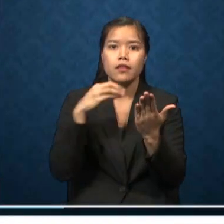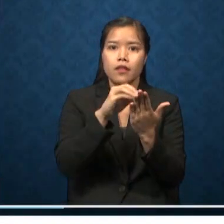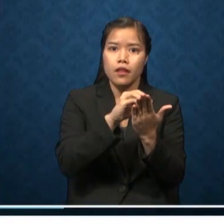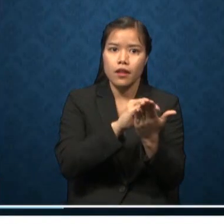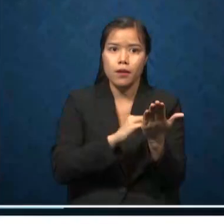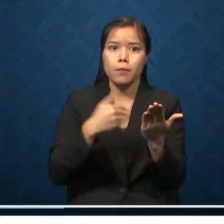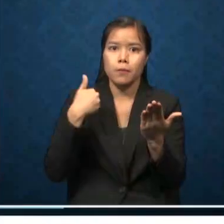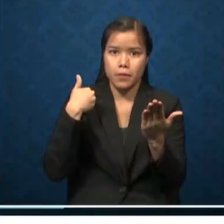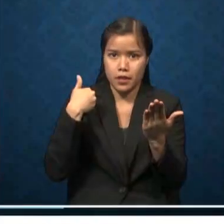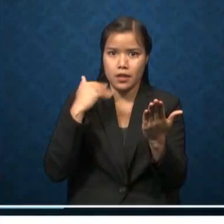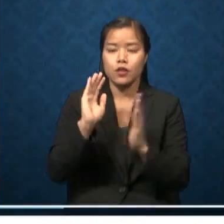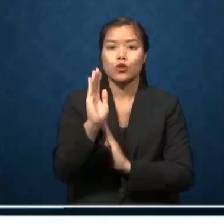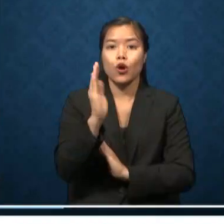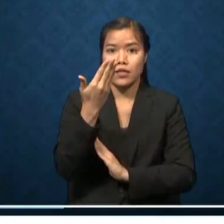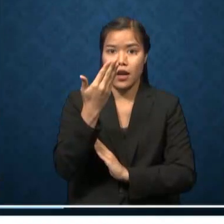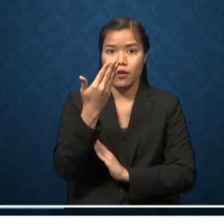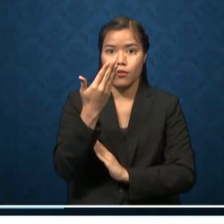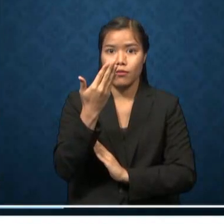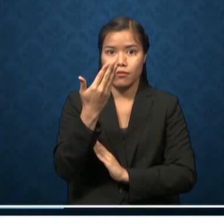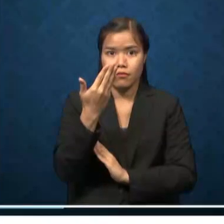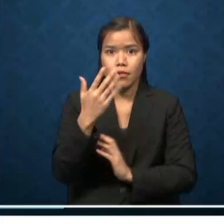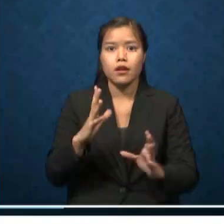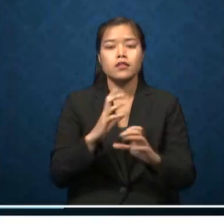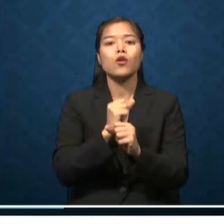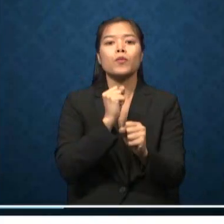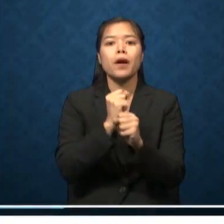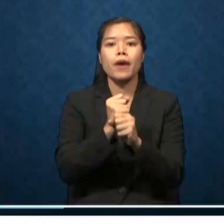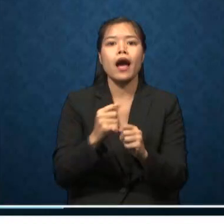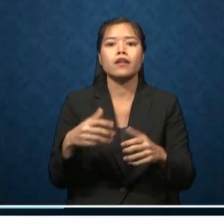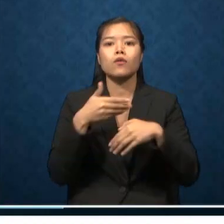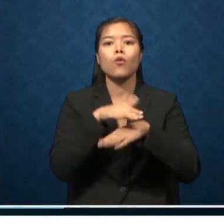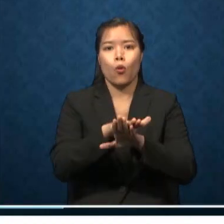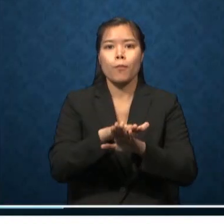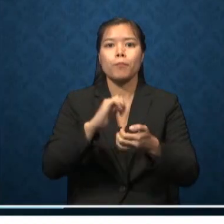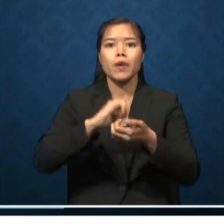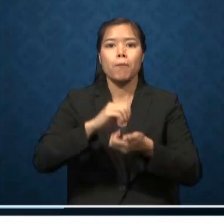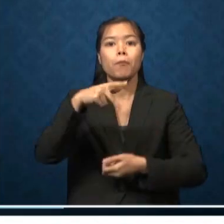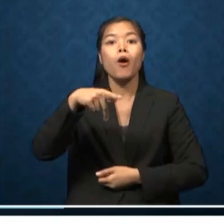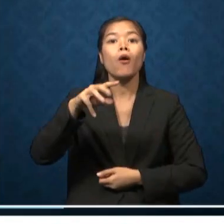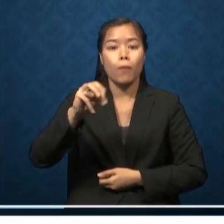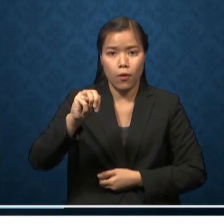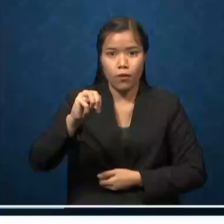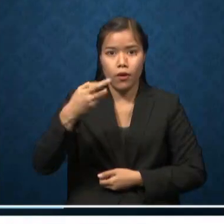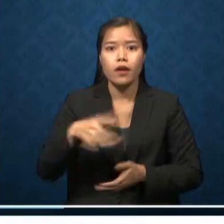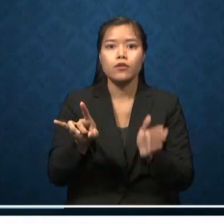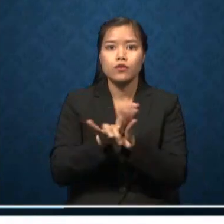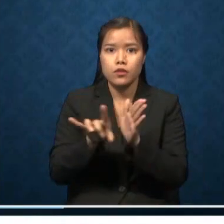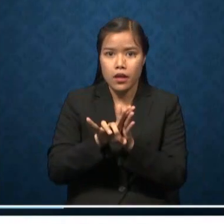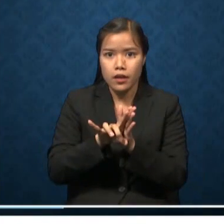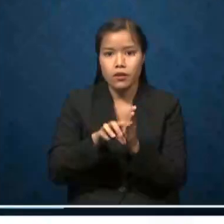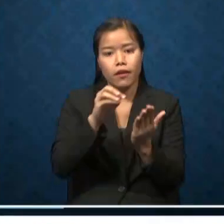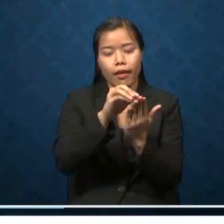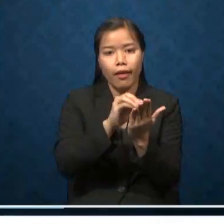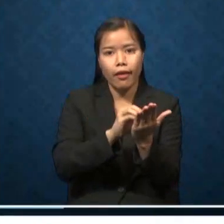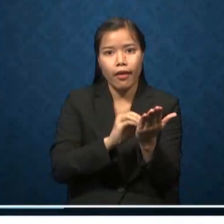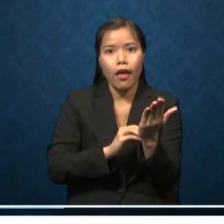เข้าไปหมดแล้วนะคะเมื่อเช้าก็เพิ่งทำการเอ่อสรุปงานกับพมไปแล้วก็สุดท้ายก็จะเข้าไปสู่ในส่วนต่างๆของอบทนะคะ